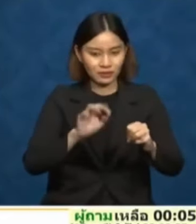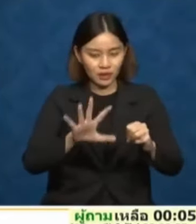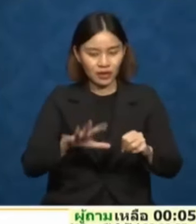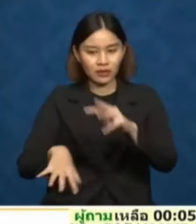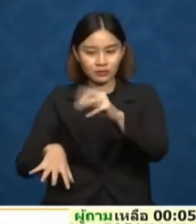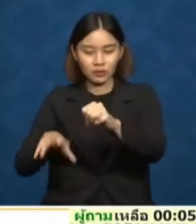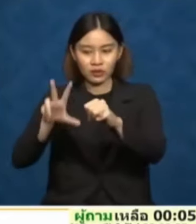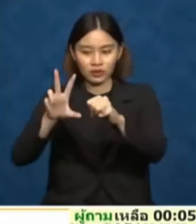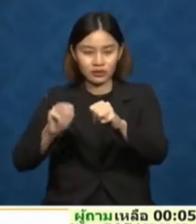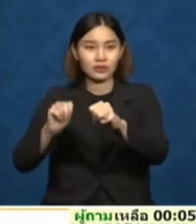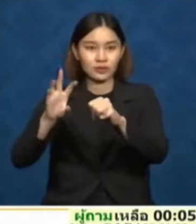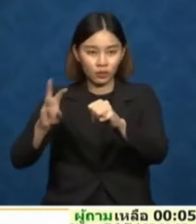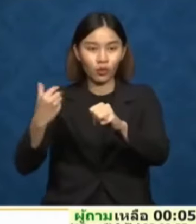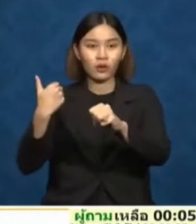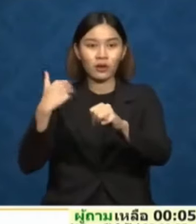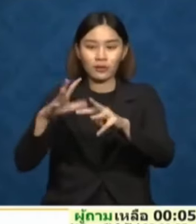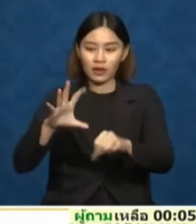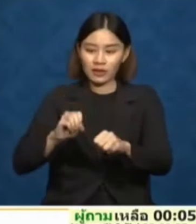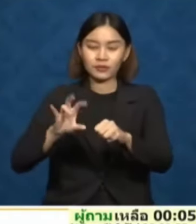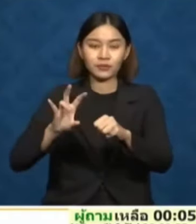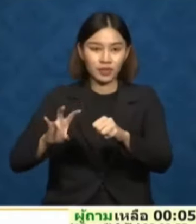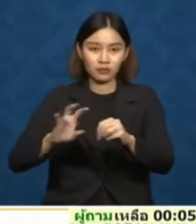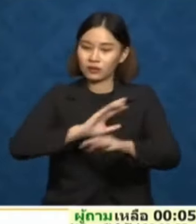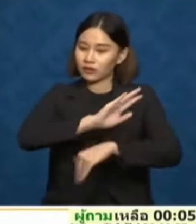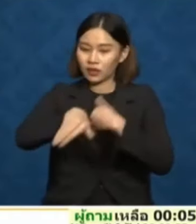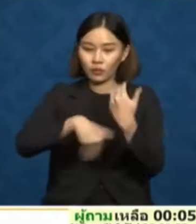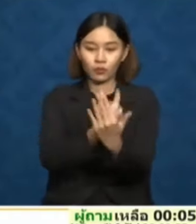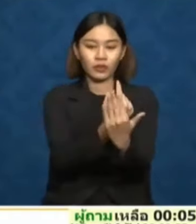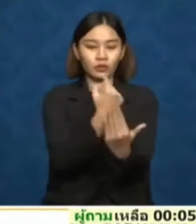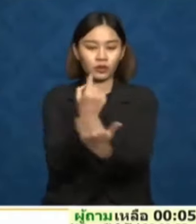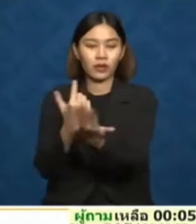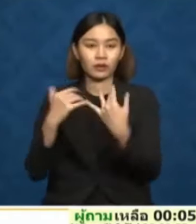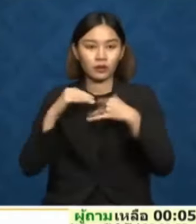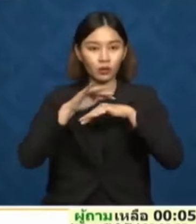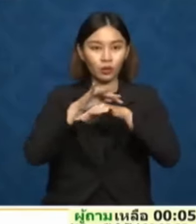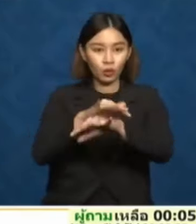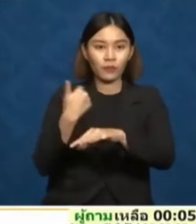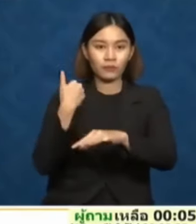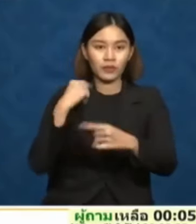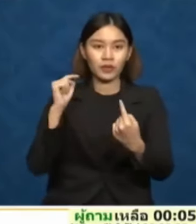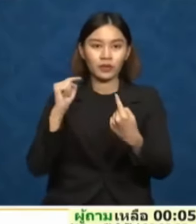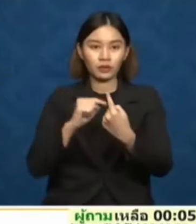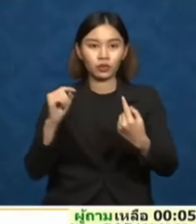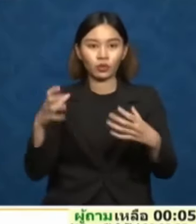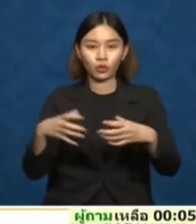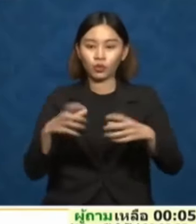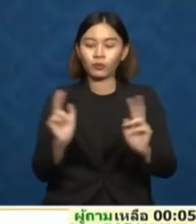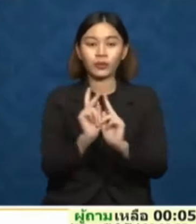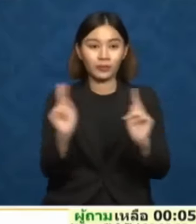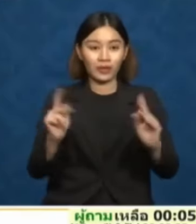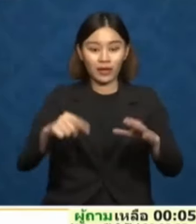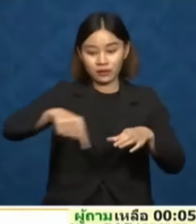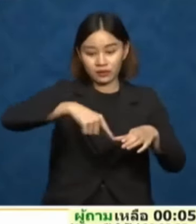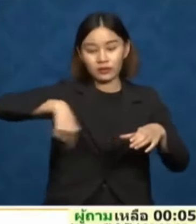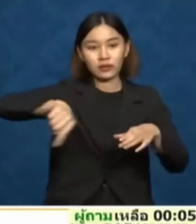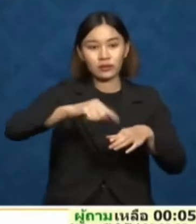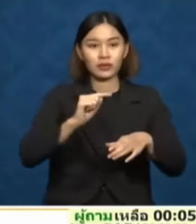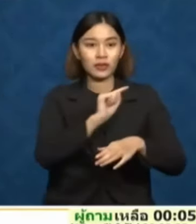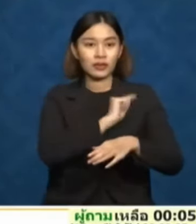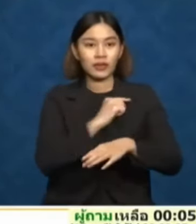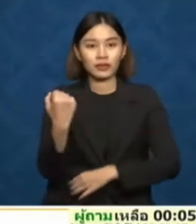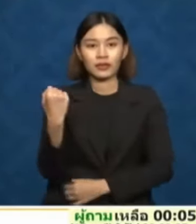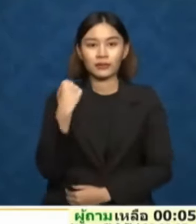46นะครับมาตรา 57ร้วมหมดครับเข้ามาอยู่ในองค์ประกอบของคณะกรรมการหน้าที่